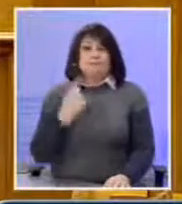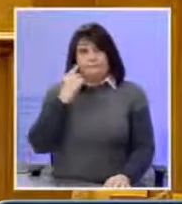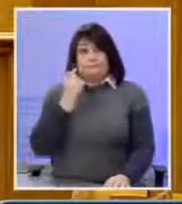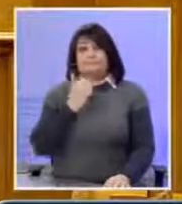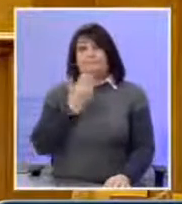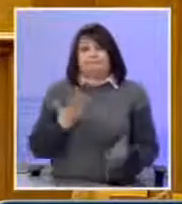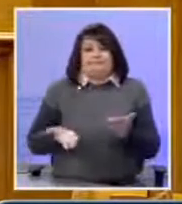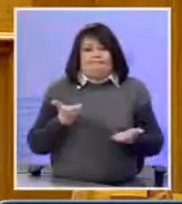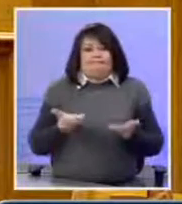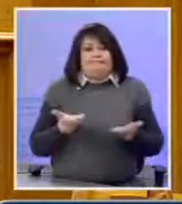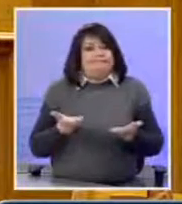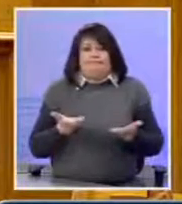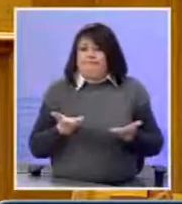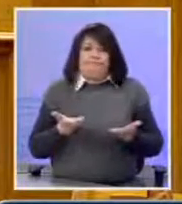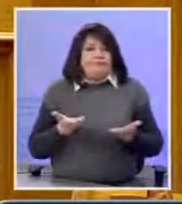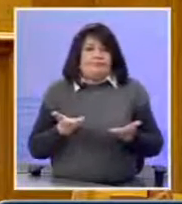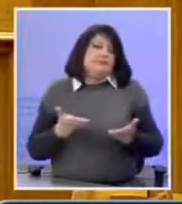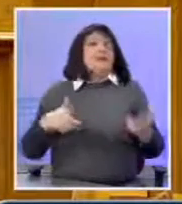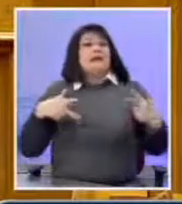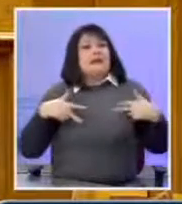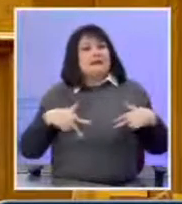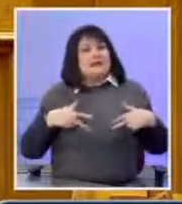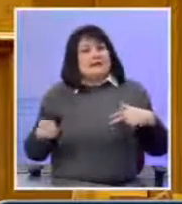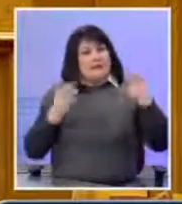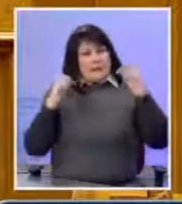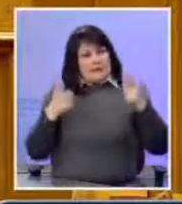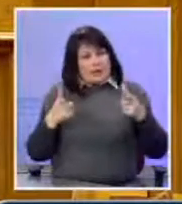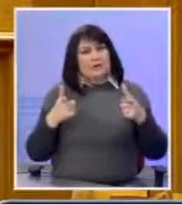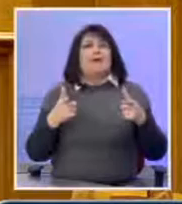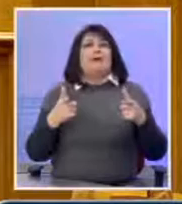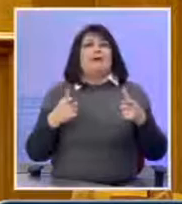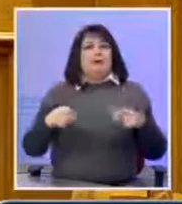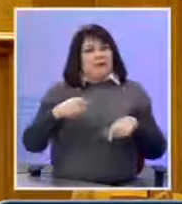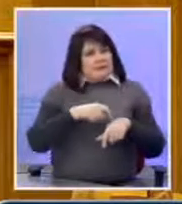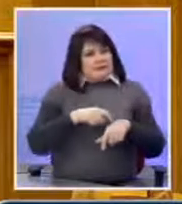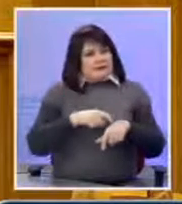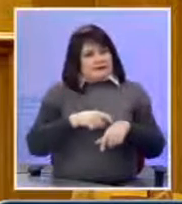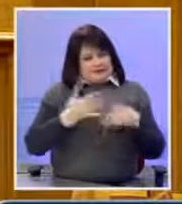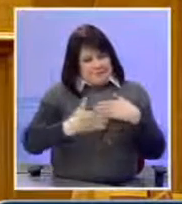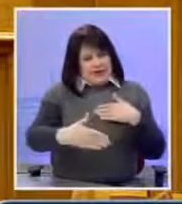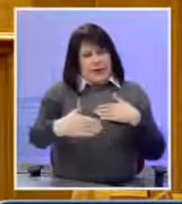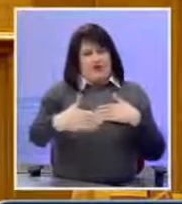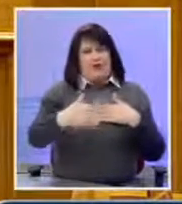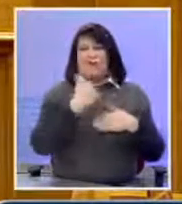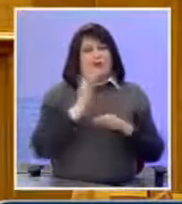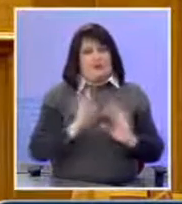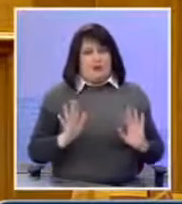που προσπαθεί να κάνει της κυβέρνησης της Νέας Δημοκρατίας με την τωρινή περίοδο.